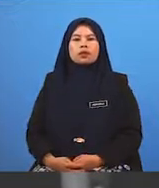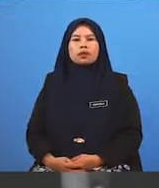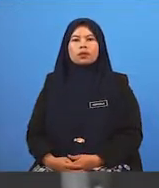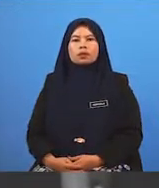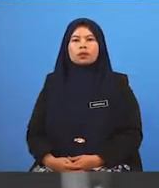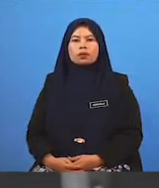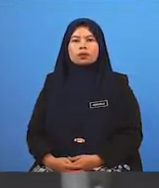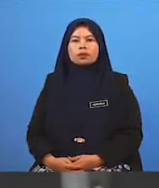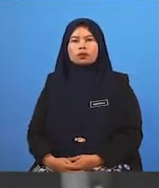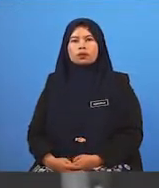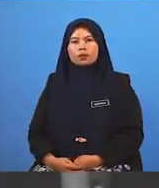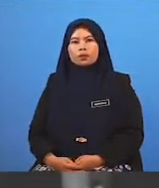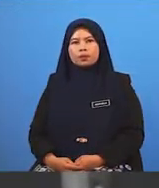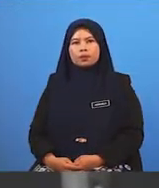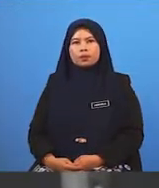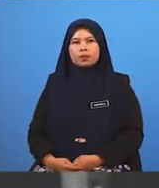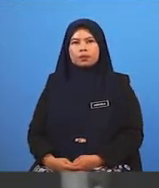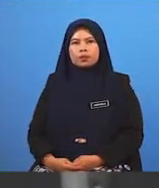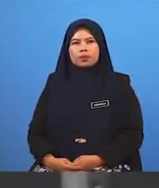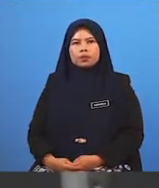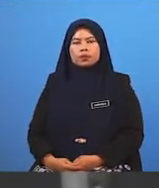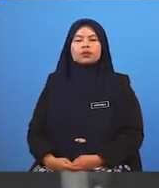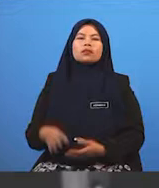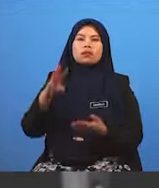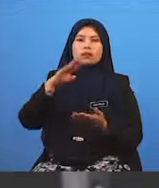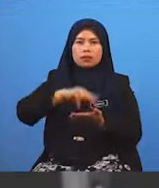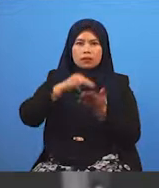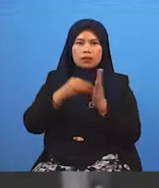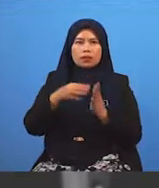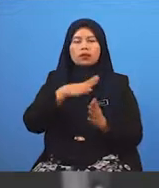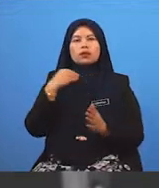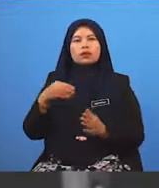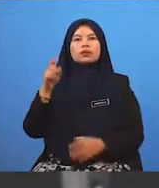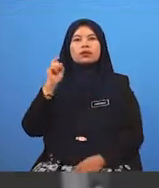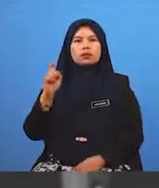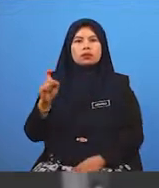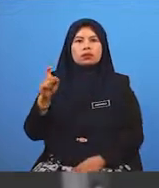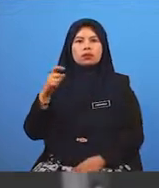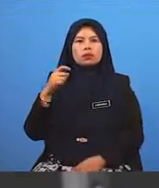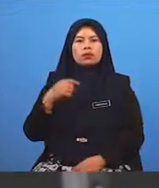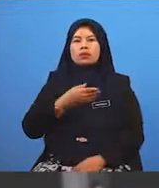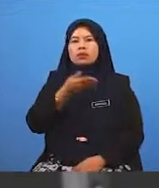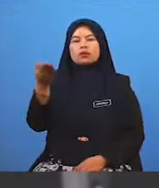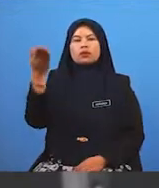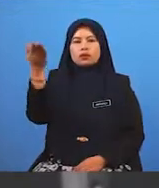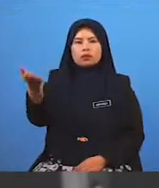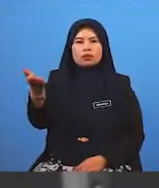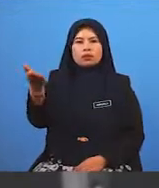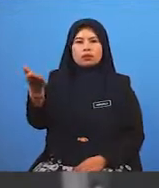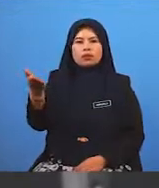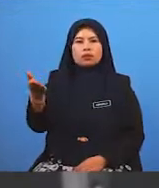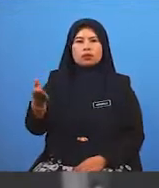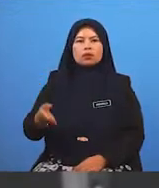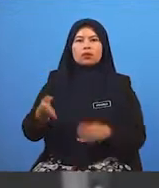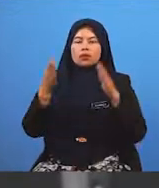munkar wa ulaika humul muflihun. Maksudnya, dan hendaklah di antara kamu segolongan